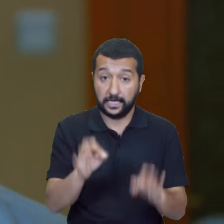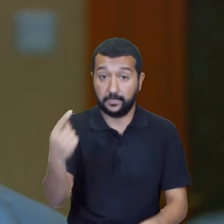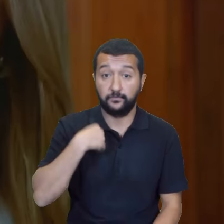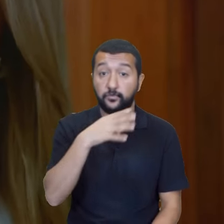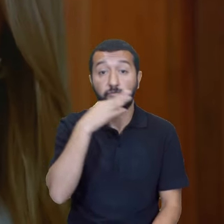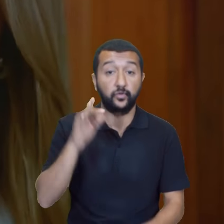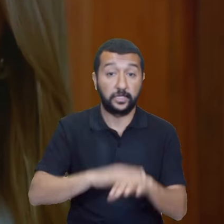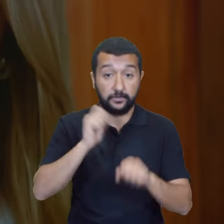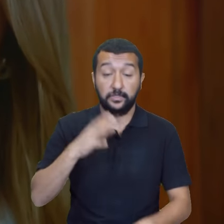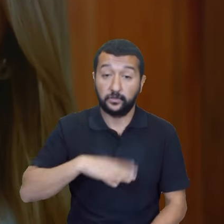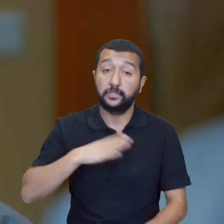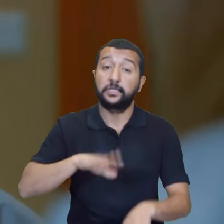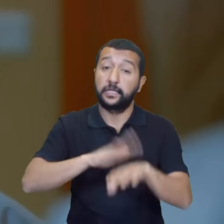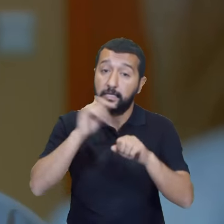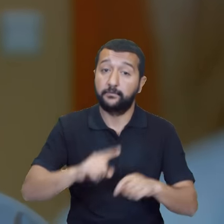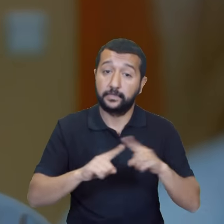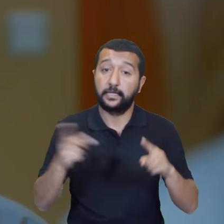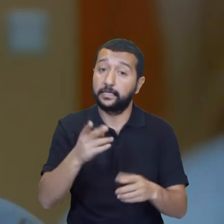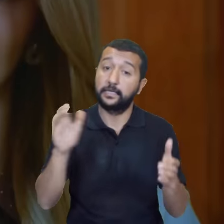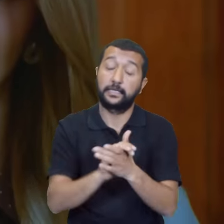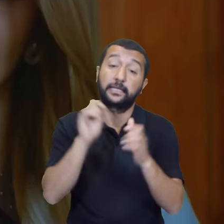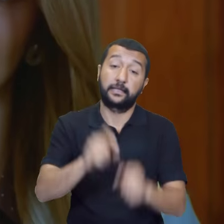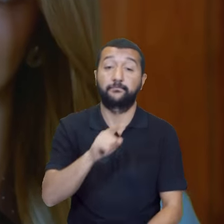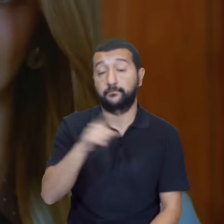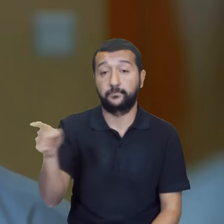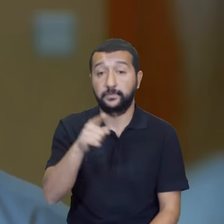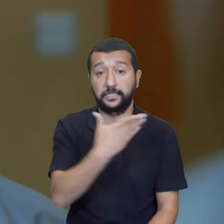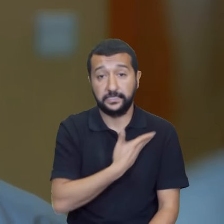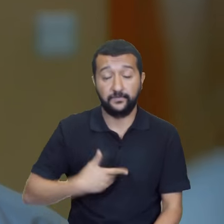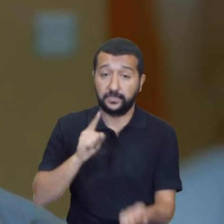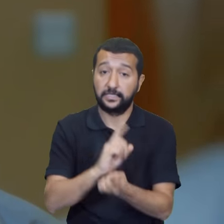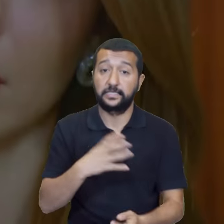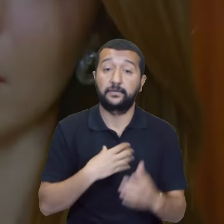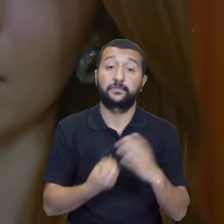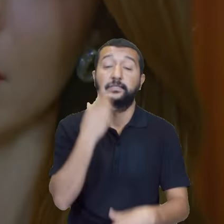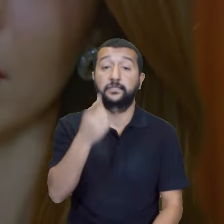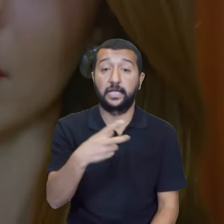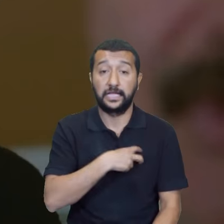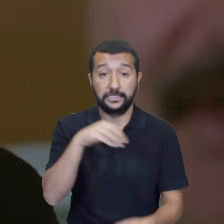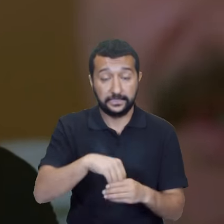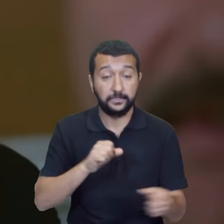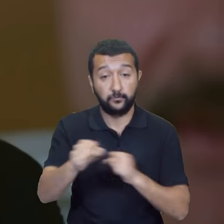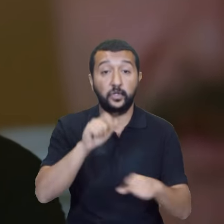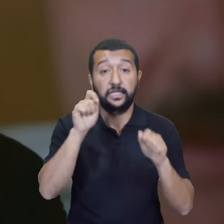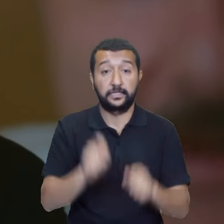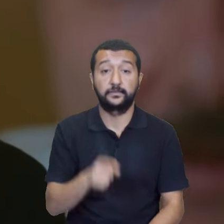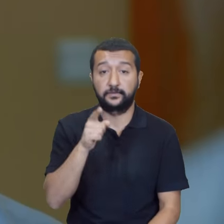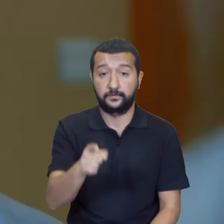de bizi mutlu etmek istiyorsan ne yap? Et, Tarık'la aranı yap yani. Sevdiğine sahip çık. Aşkın için mücadele